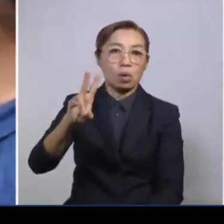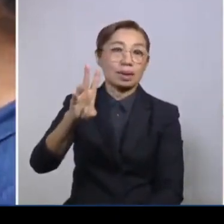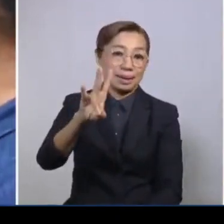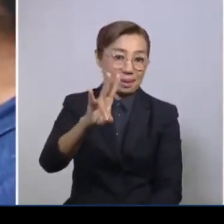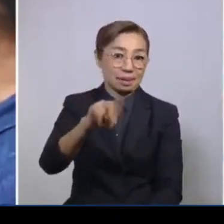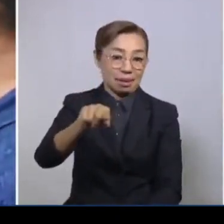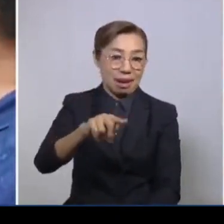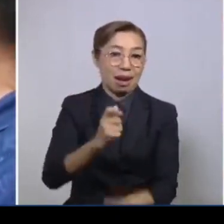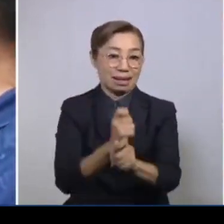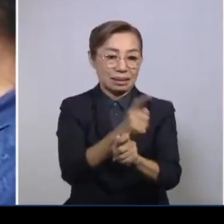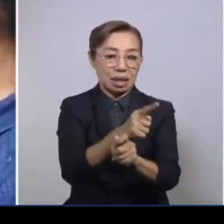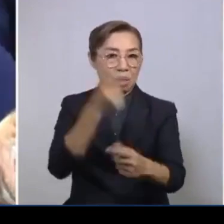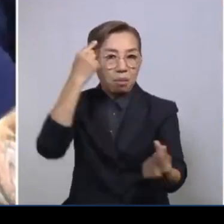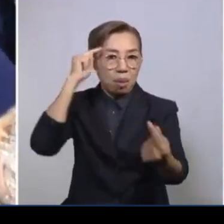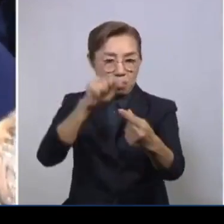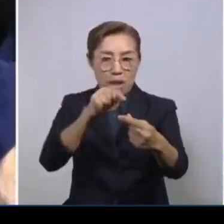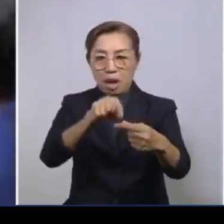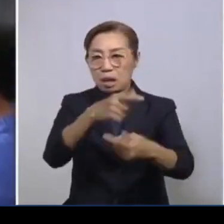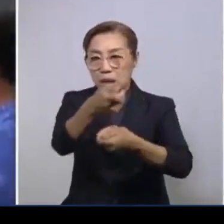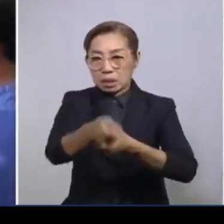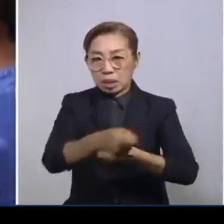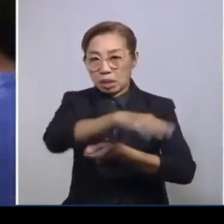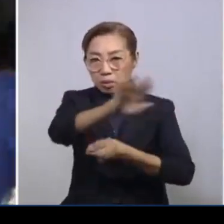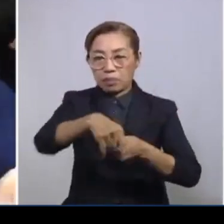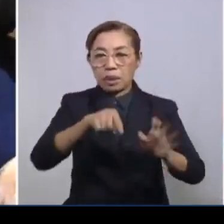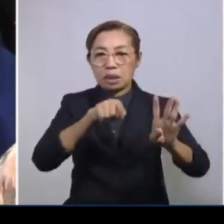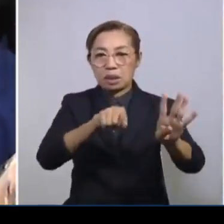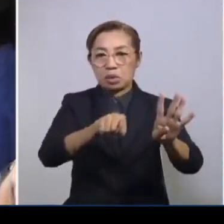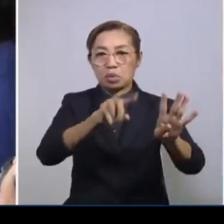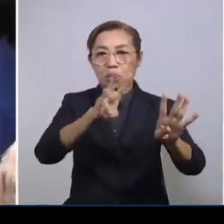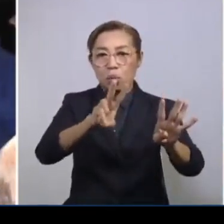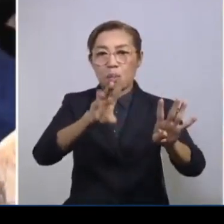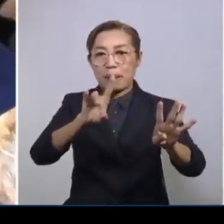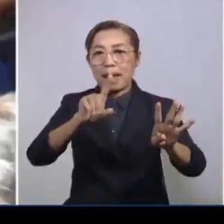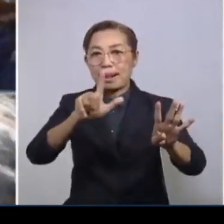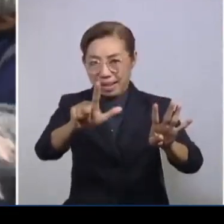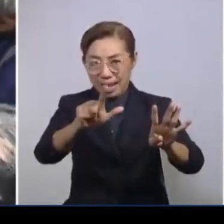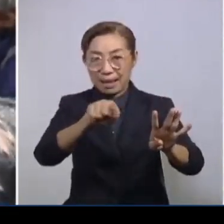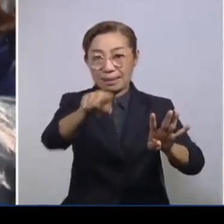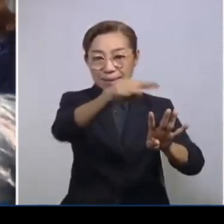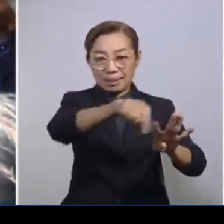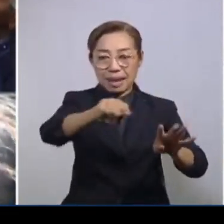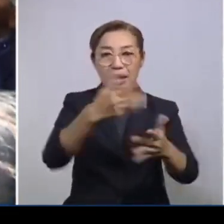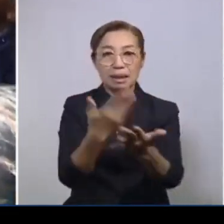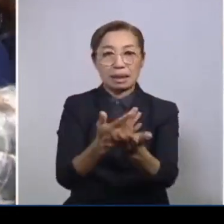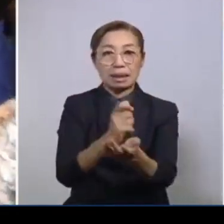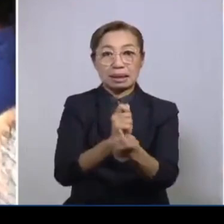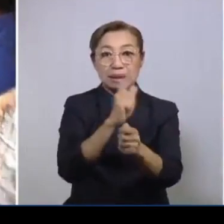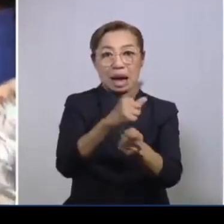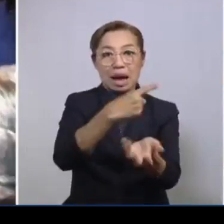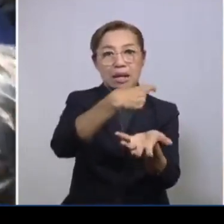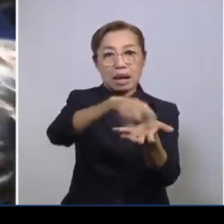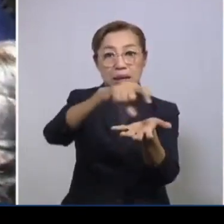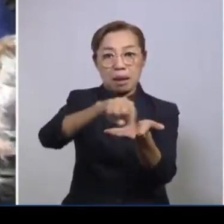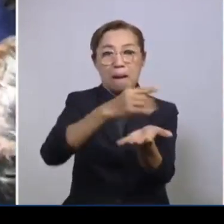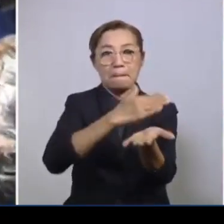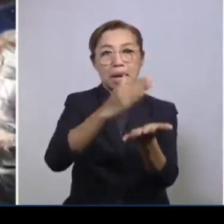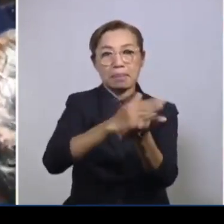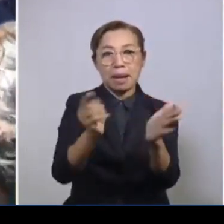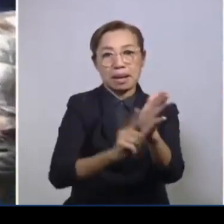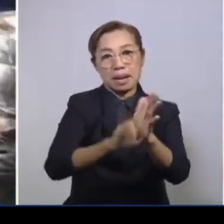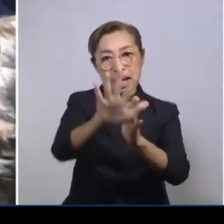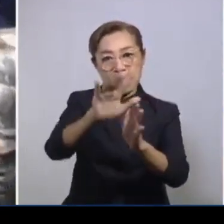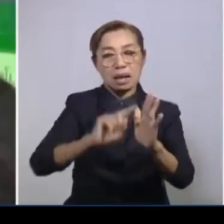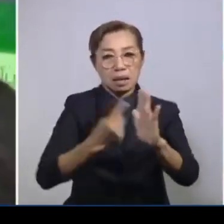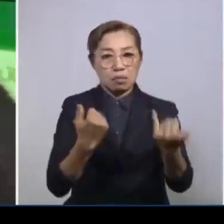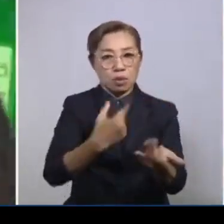2566/2567ซึ่งมีเป้าหมายเกษตรกร 4.68 ล้านครัวเรือนโดยมีการจ่ายเป็น5งวดนะครับเริ่มจ่ายวันนี้เป็นวันแร